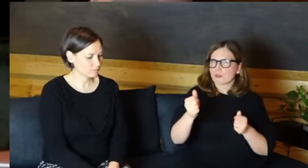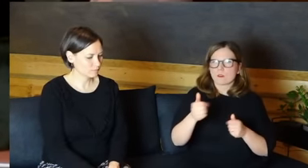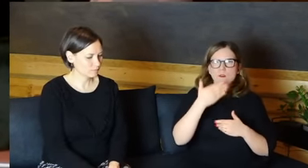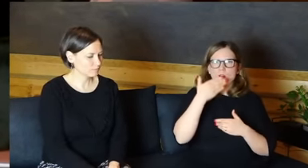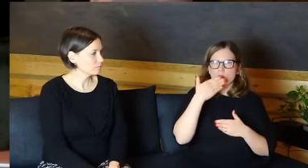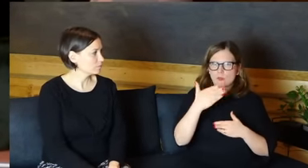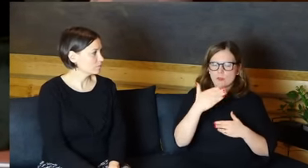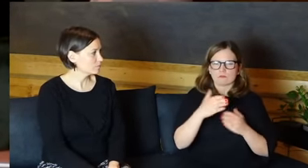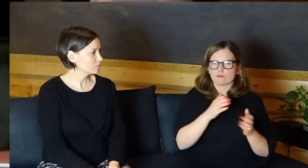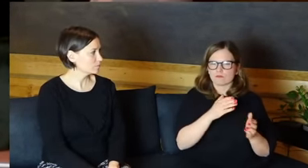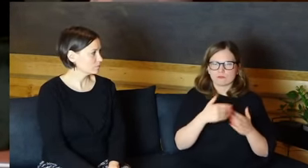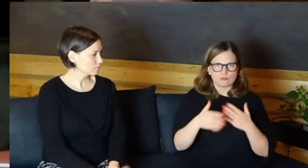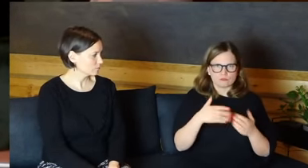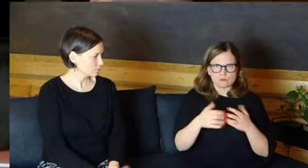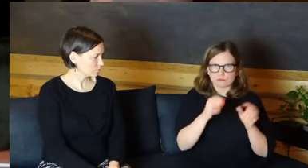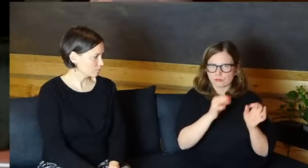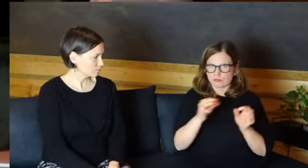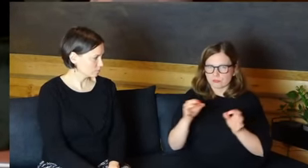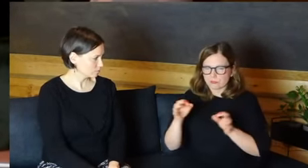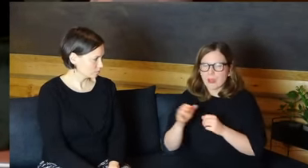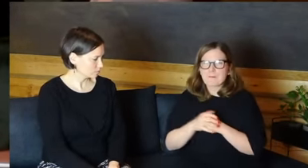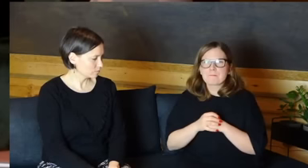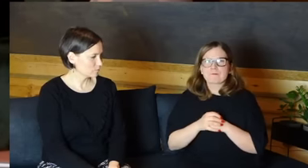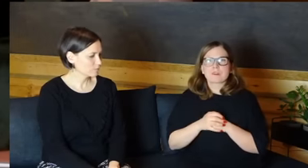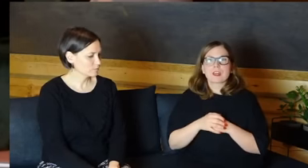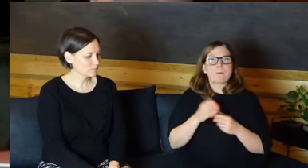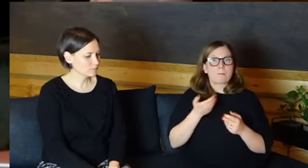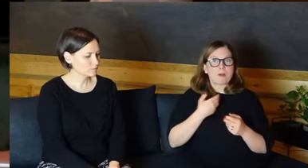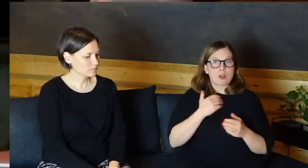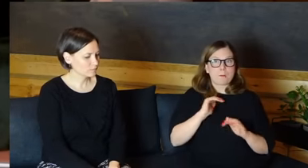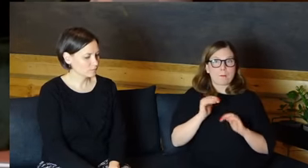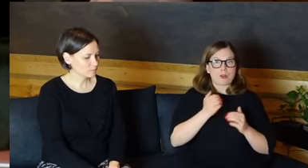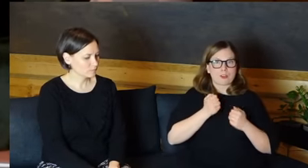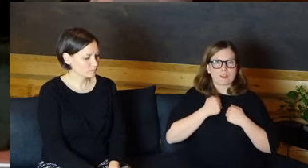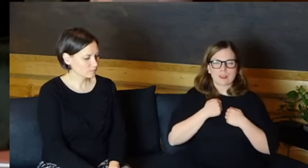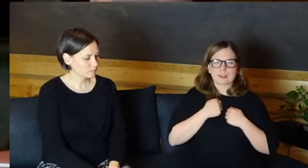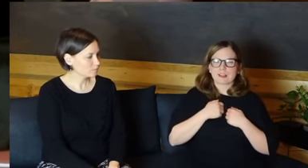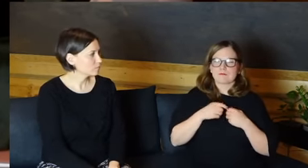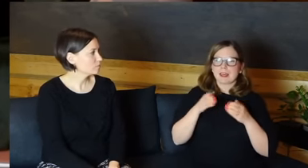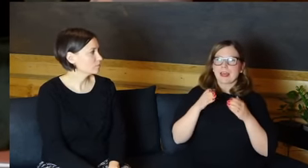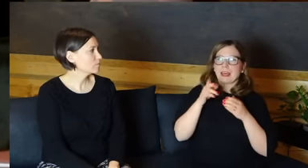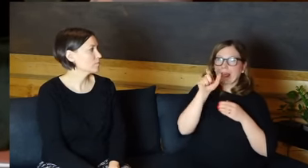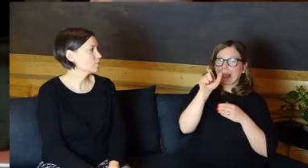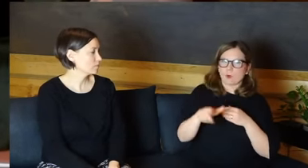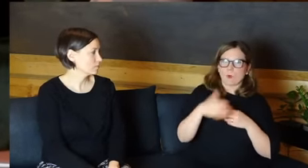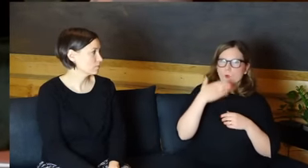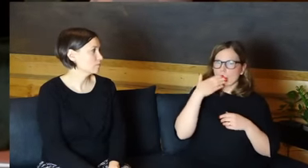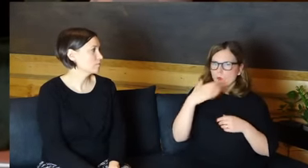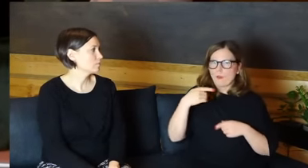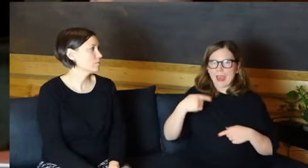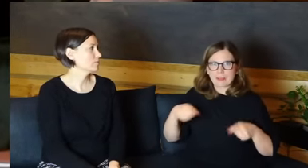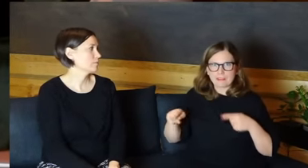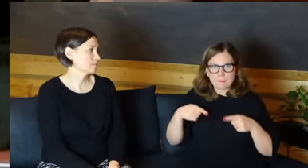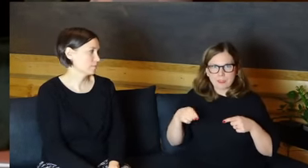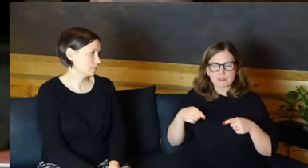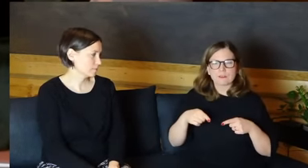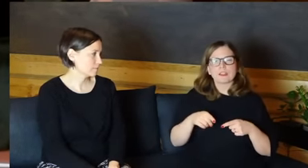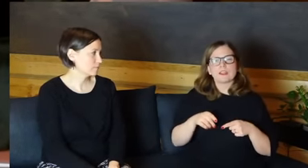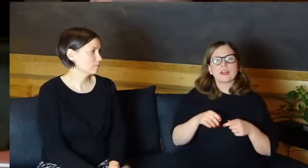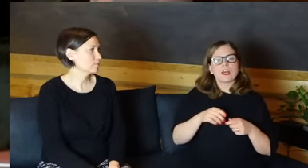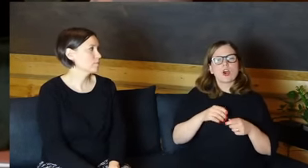Ja sitten ennen kaikkea tuli siitä palautetta, että se on niin kuin huikea hyvä esimies ja niin kuin se huolehtii niistä